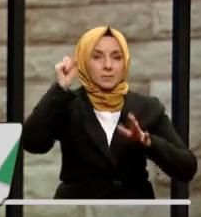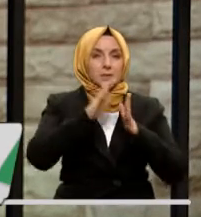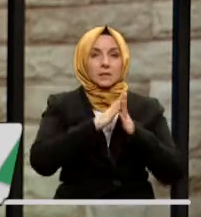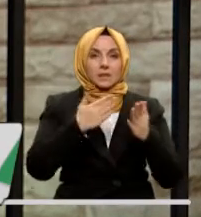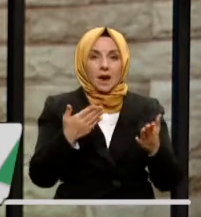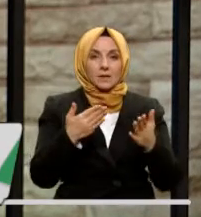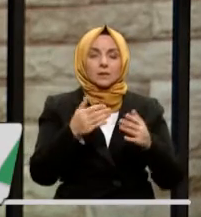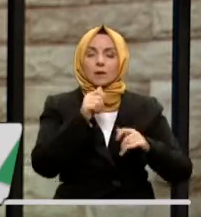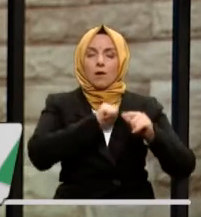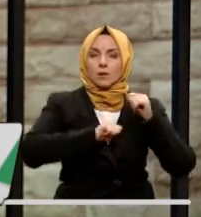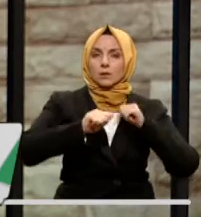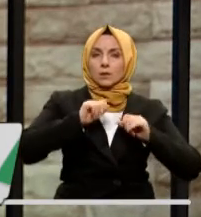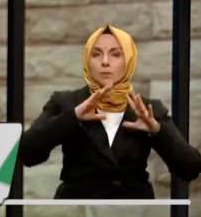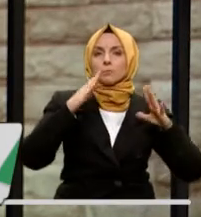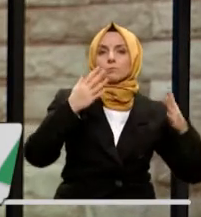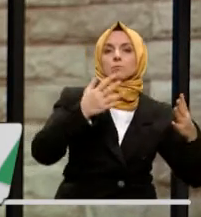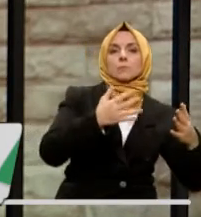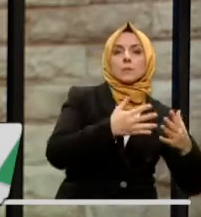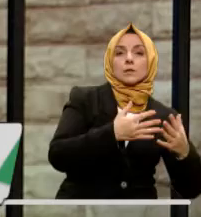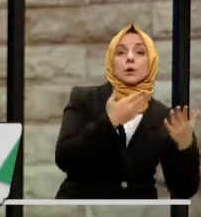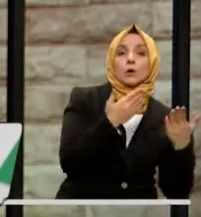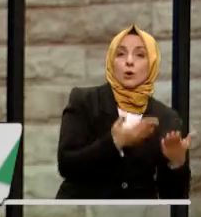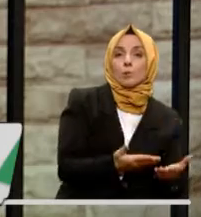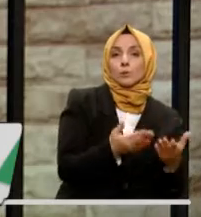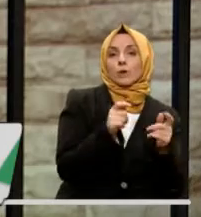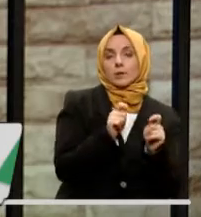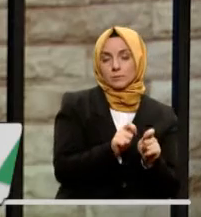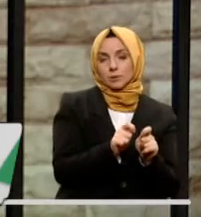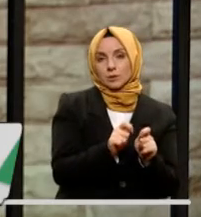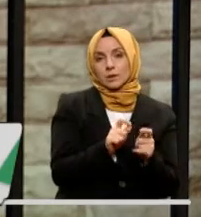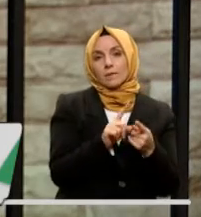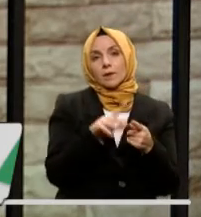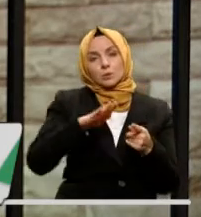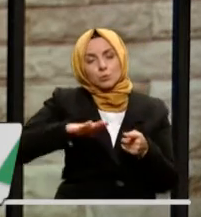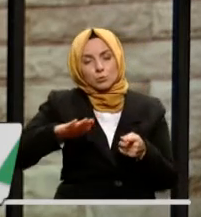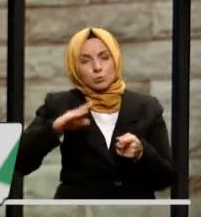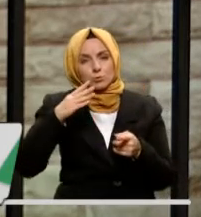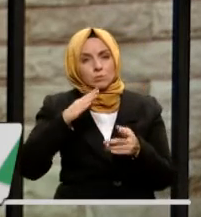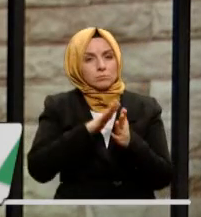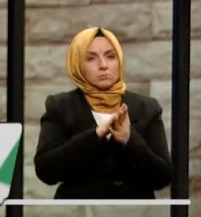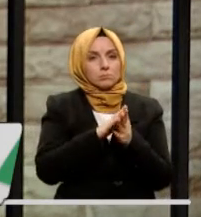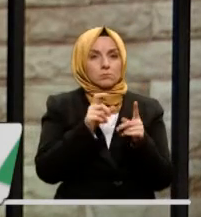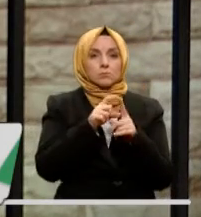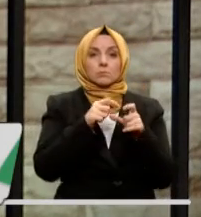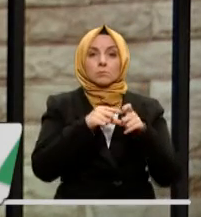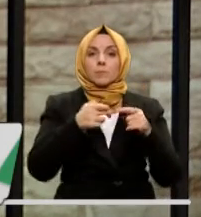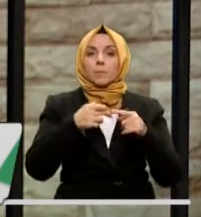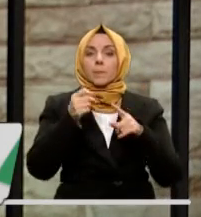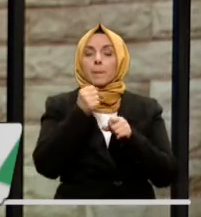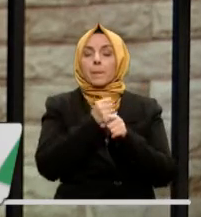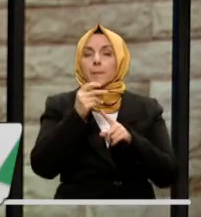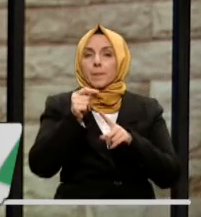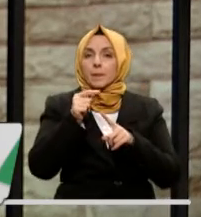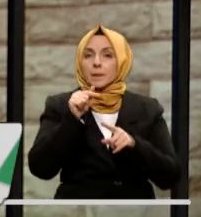kabul gören bir dergi haline girmiş yine çocuk dergisine bakıyoruz ve 1970'li yıllarda başlıyor ve